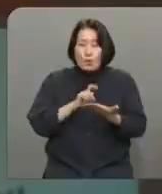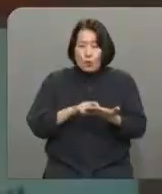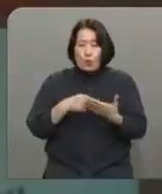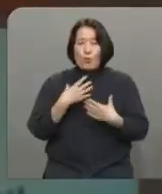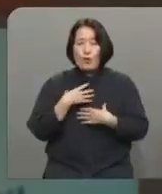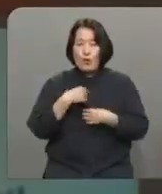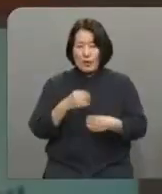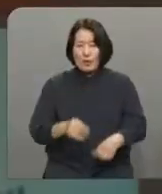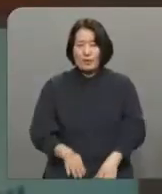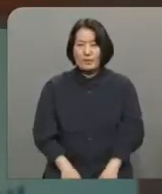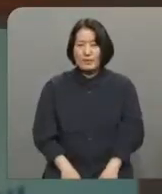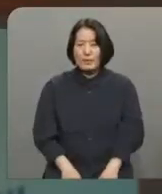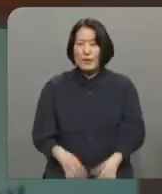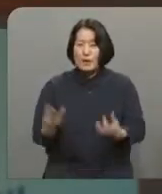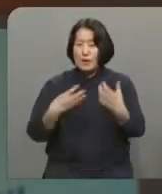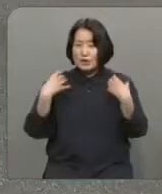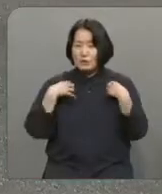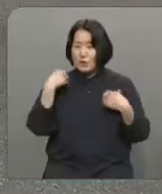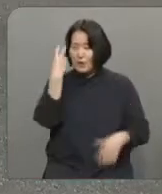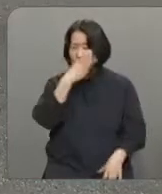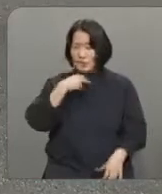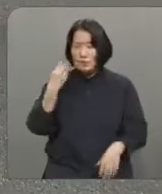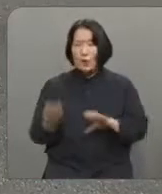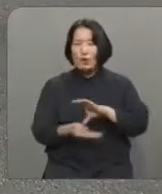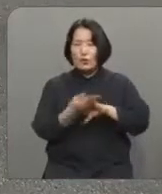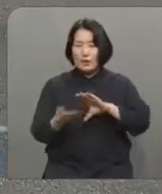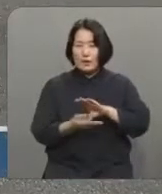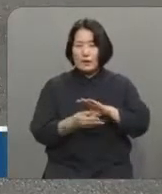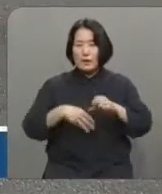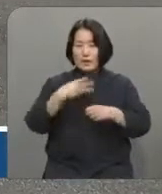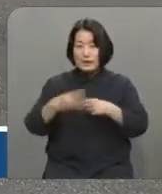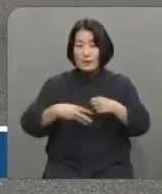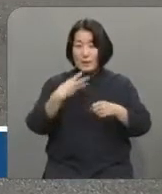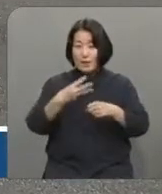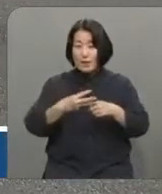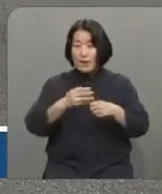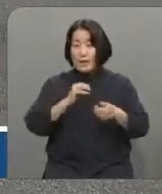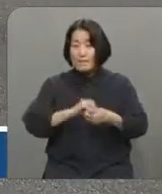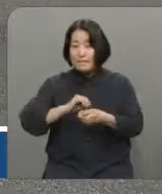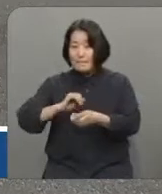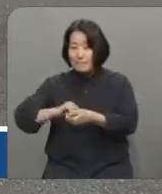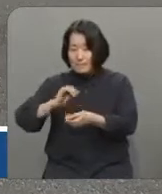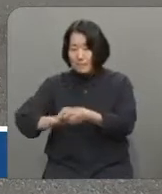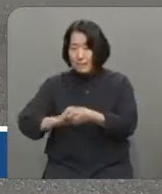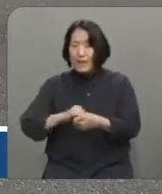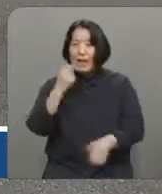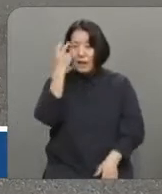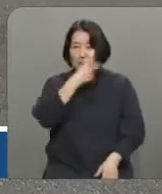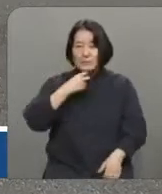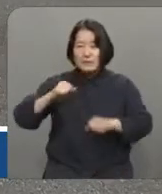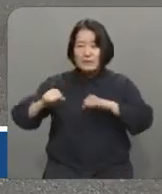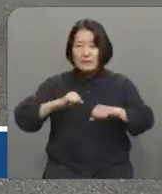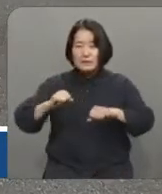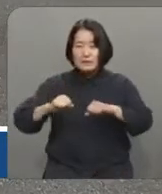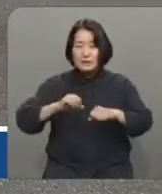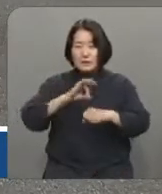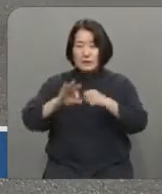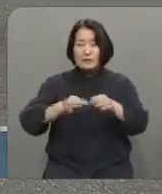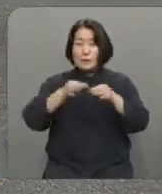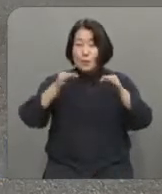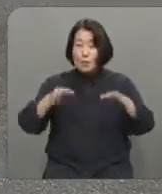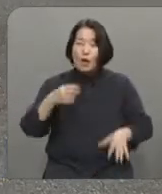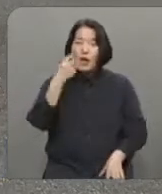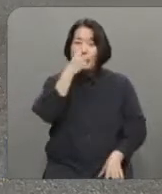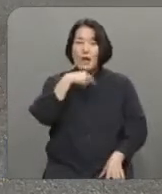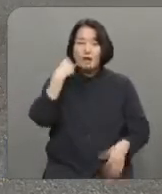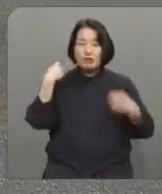감사도 제기능을 못했습니다. 강원도는 3년에 한 번씩 각 시군을 대상으로 정기감사를 실시합니다. 최근 10년 사이 양구군에